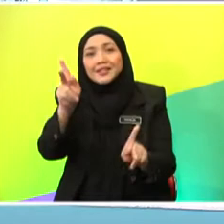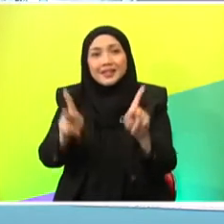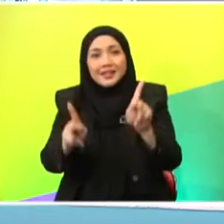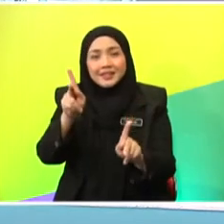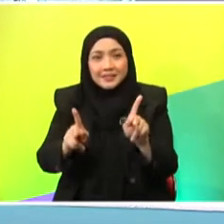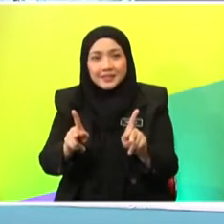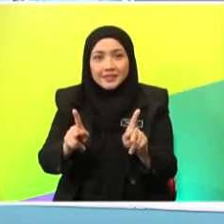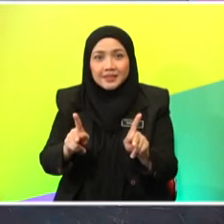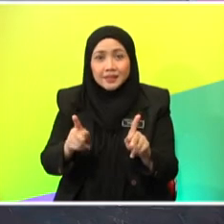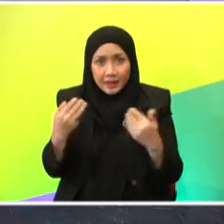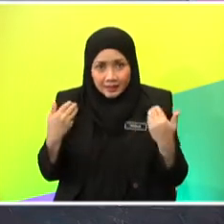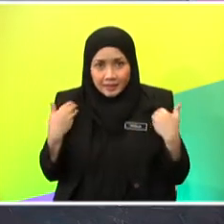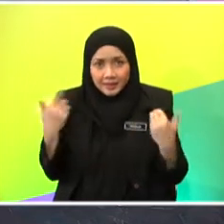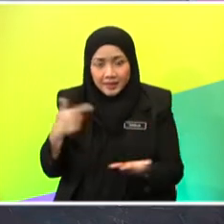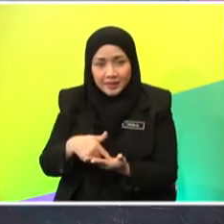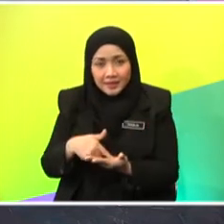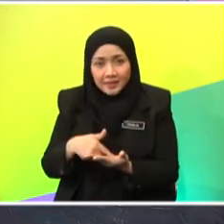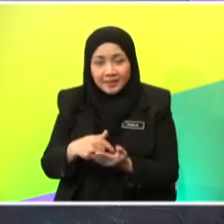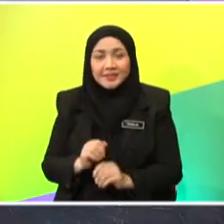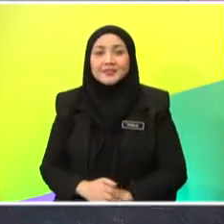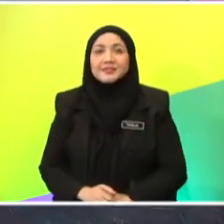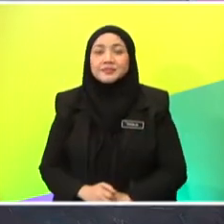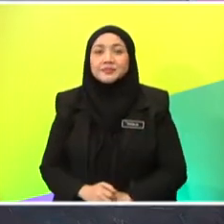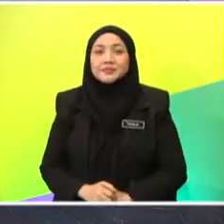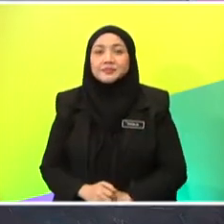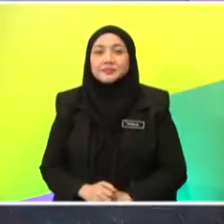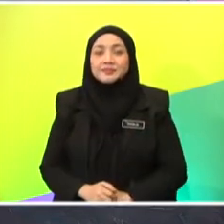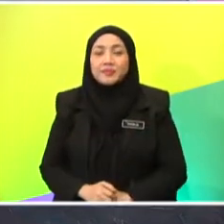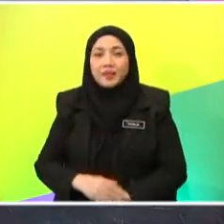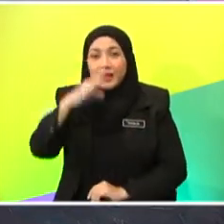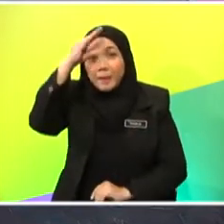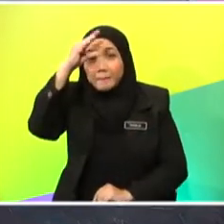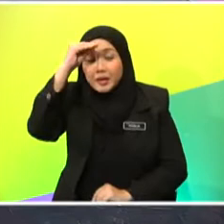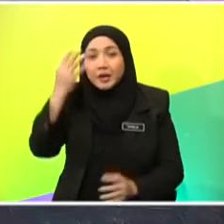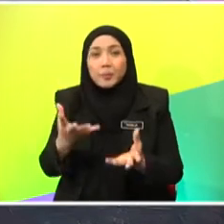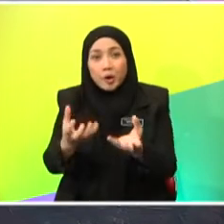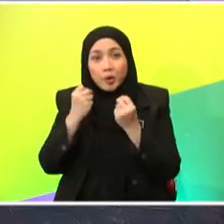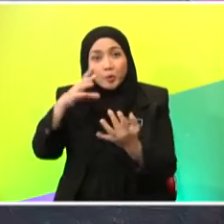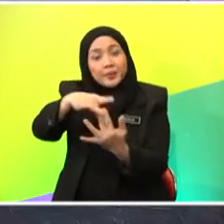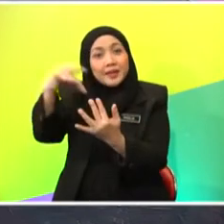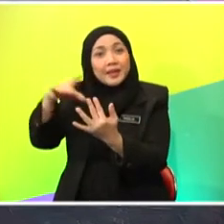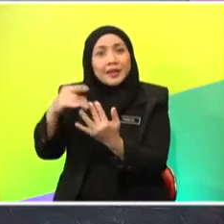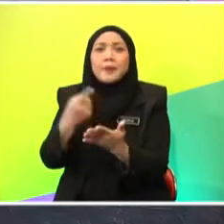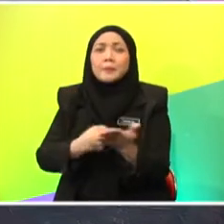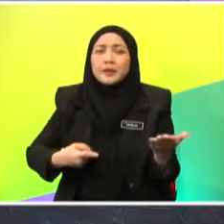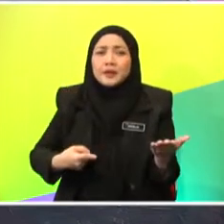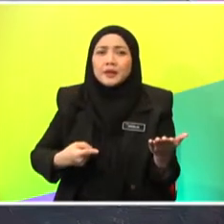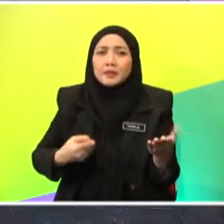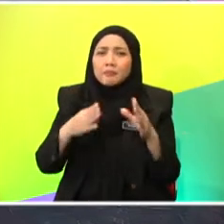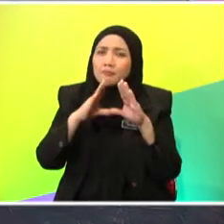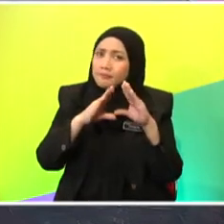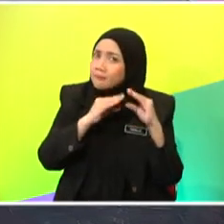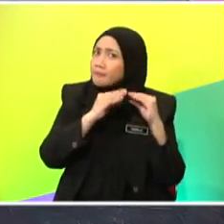adalah kita akhir Aduh saya pilih ah Oke lembut